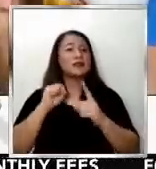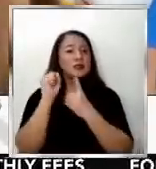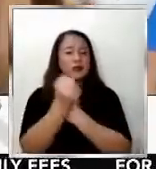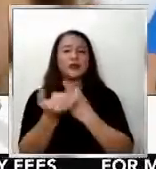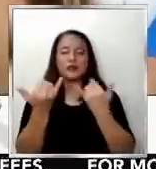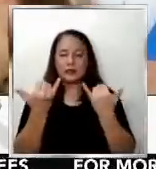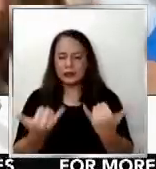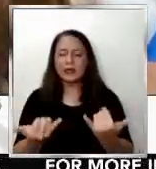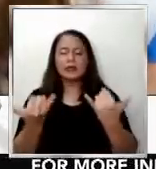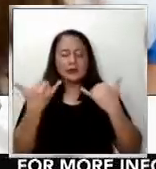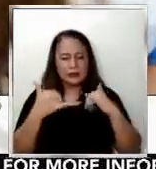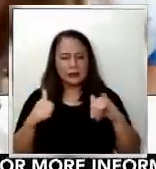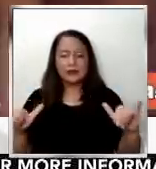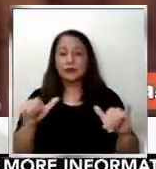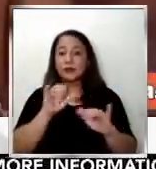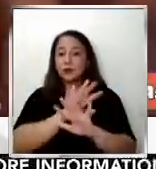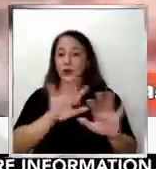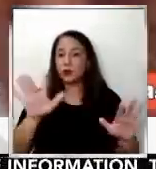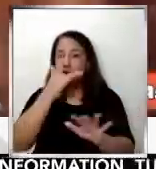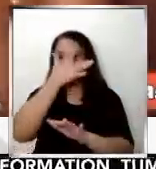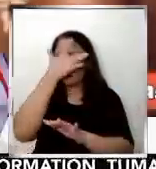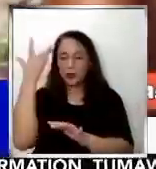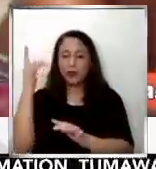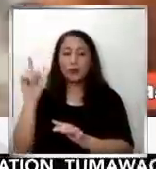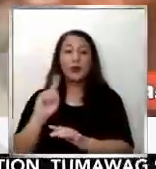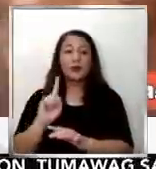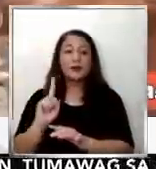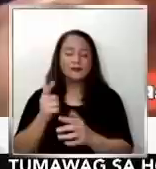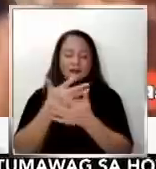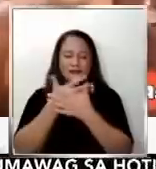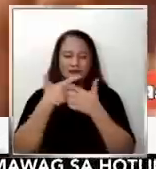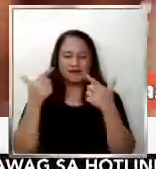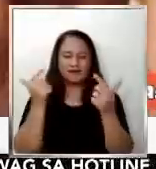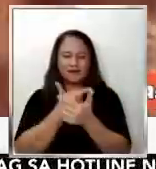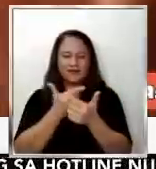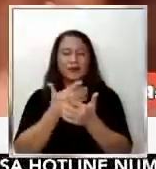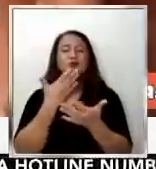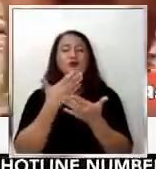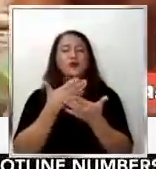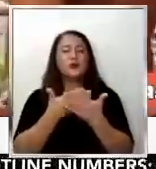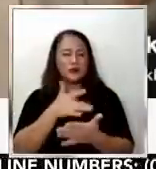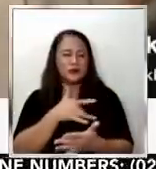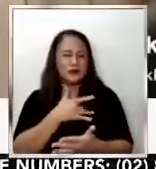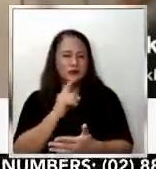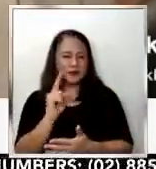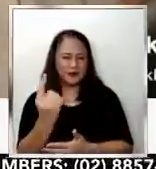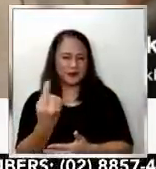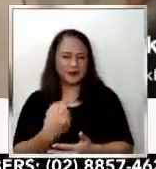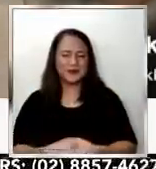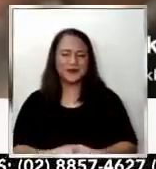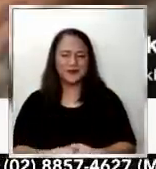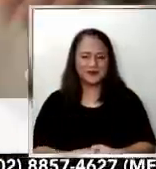natin dapat kalimutan ang tumawa. Good vibes lang. Dano Tingcungco, GMA News.